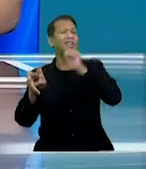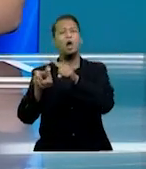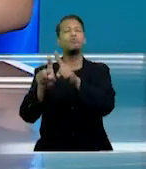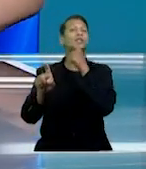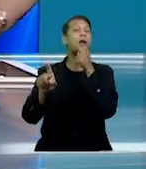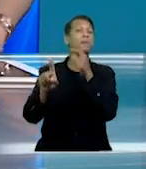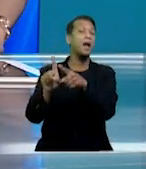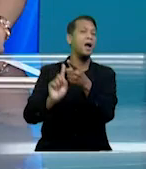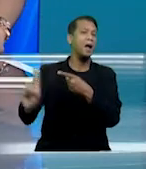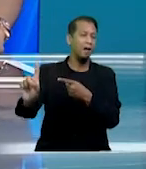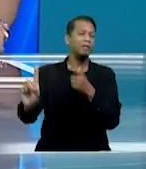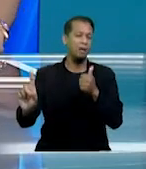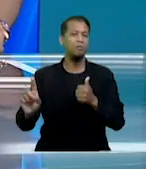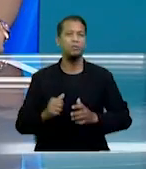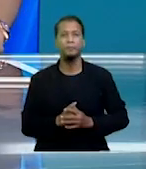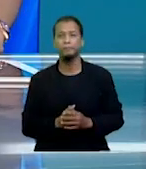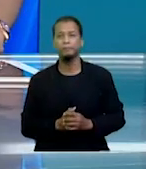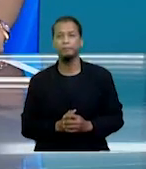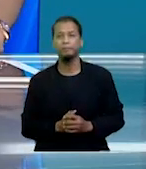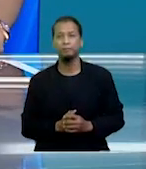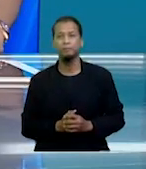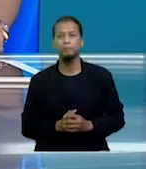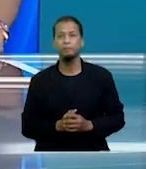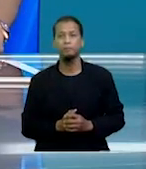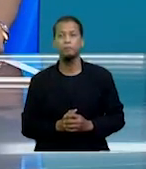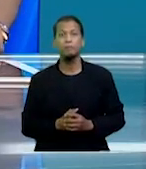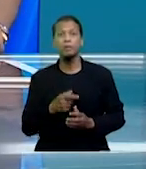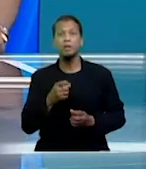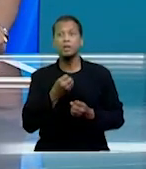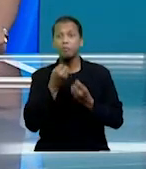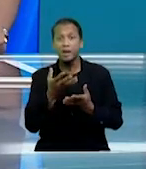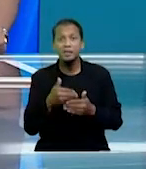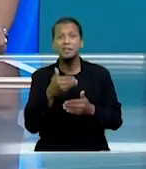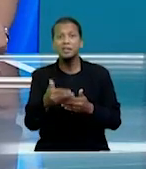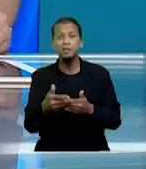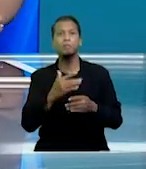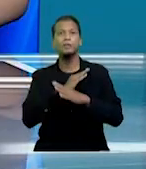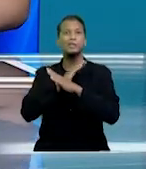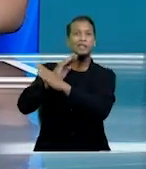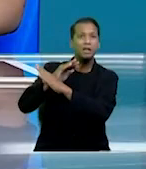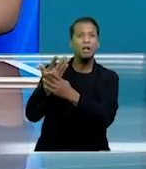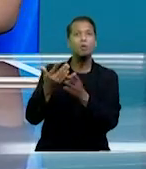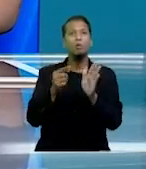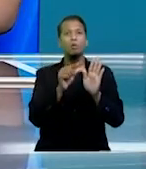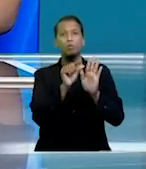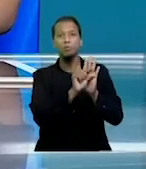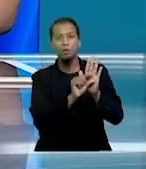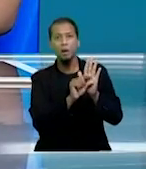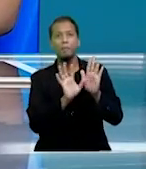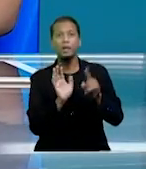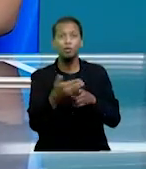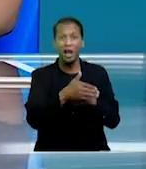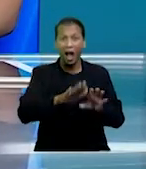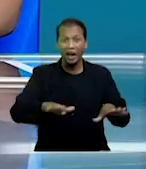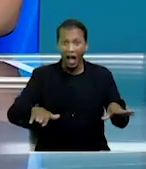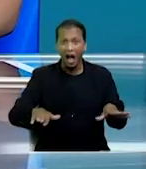Kita ke informasi selanjutnya, pemirsa. Upaya pencegahan dan penanganan perundungan serta perlindungan anak dapat dilakukan